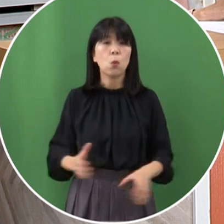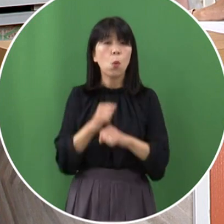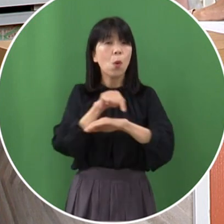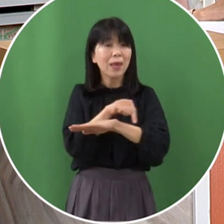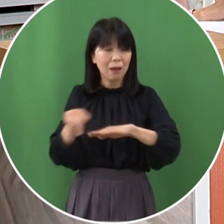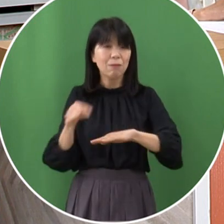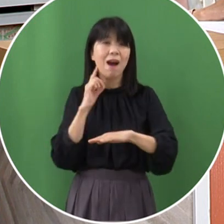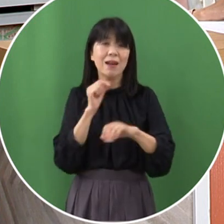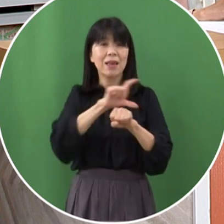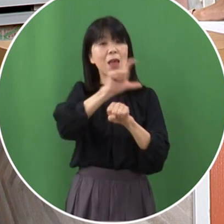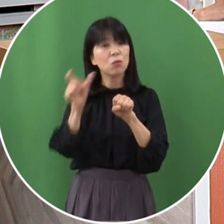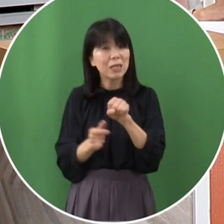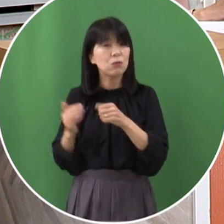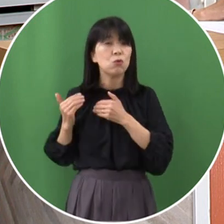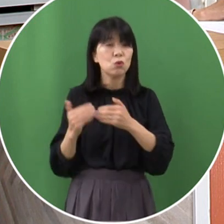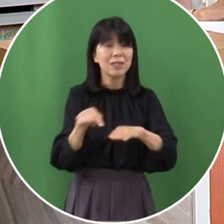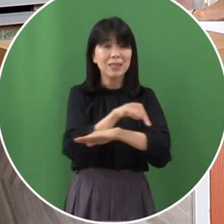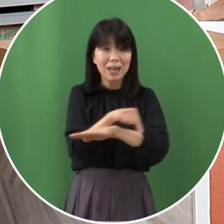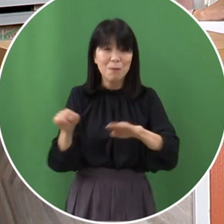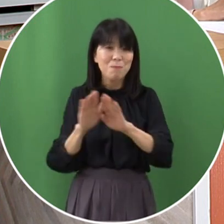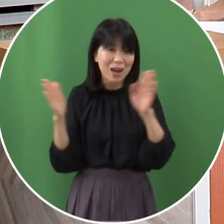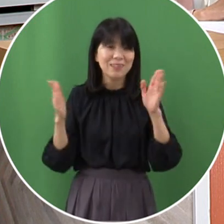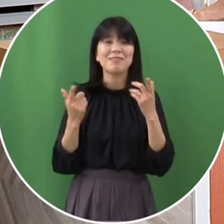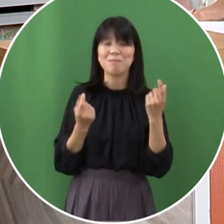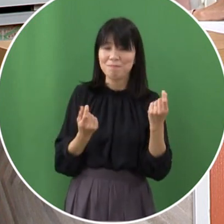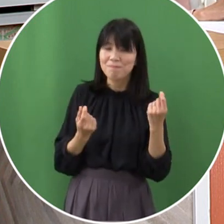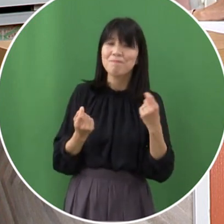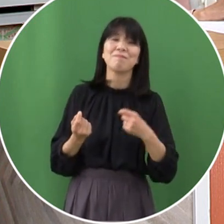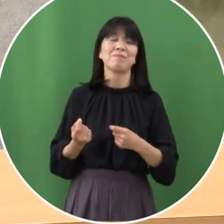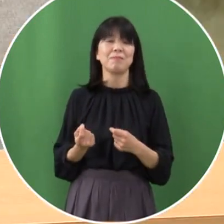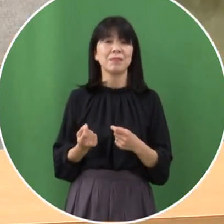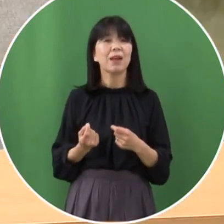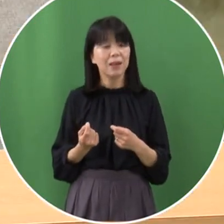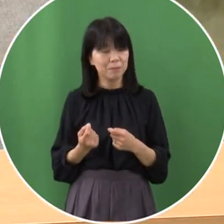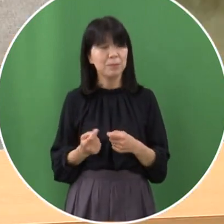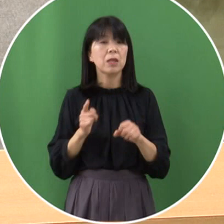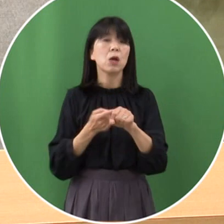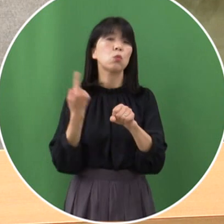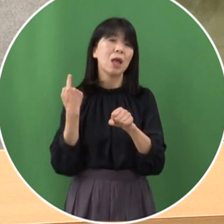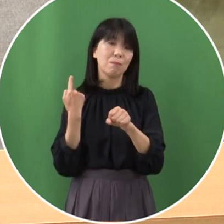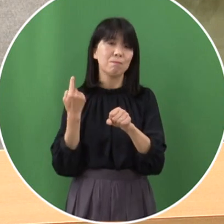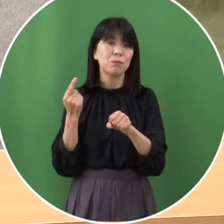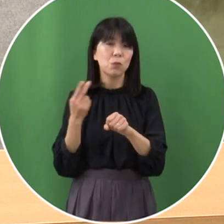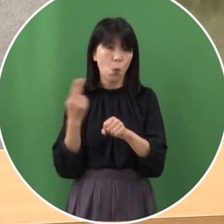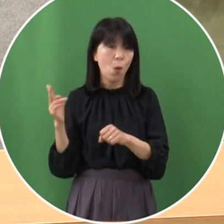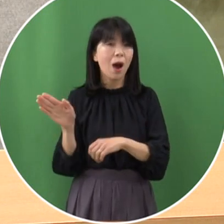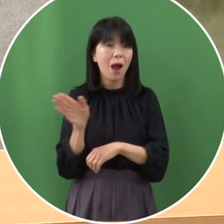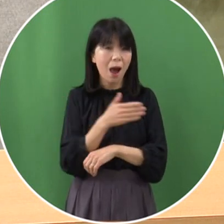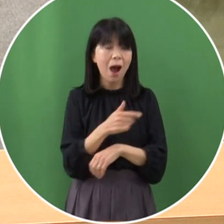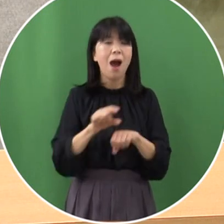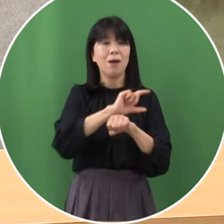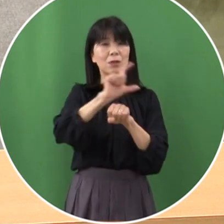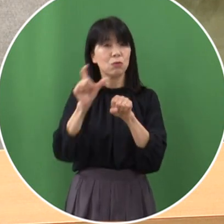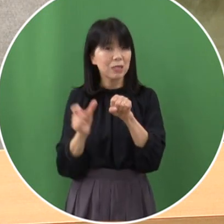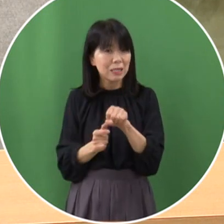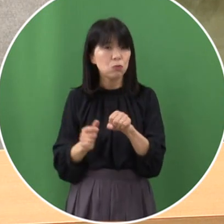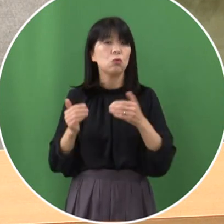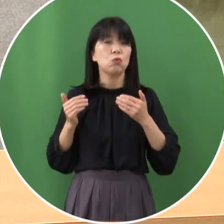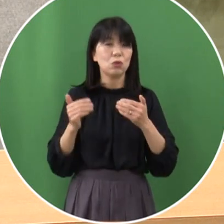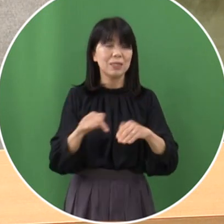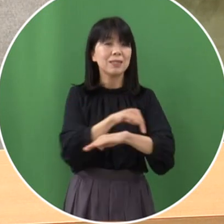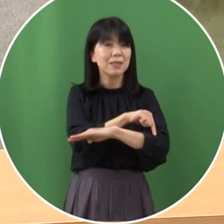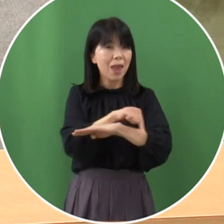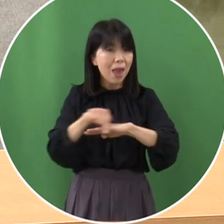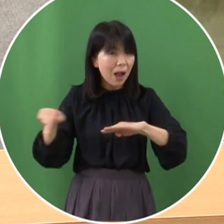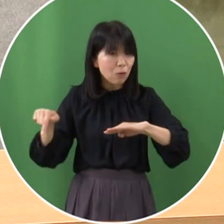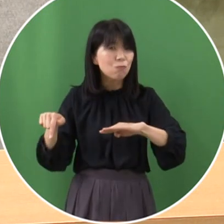石 SDGs 推進計画もスタートしましたよね。 はい、昨年度から明石 SDGs 推進計画第6次